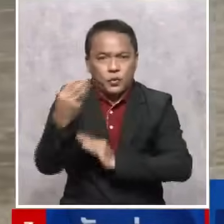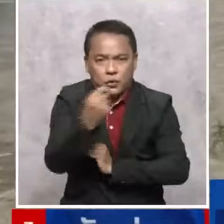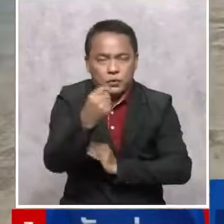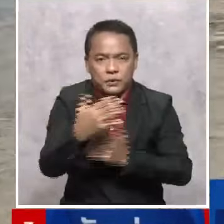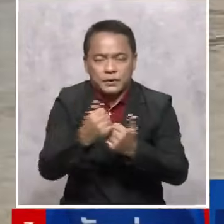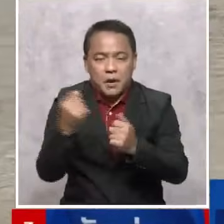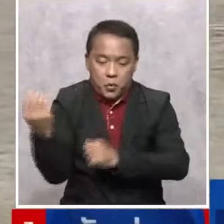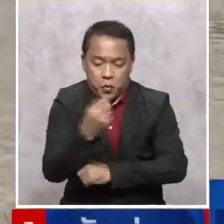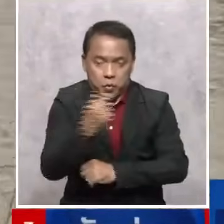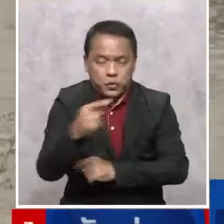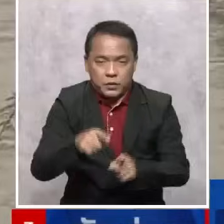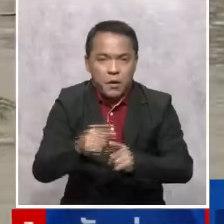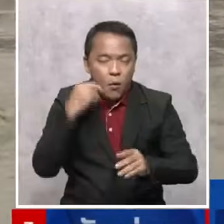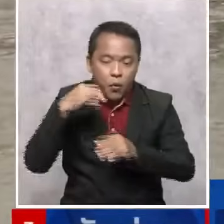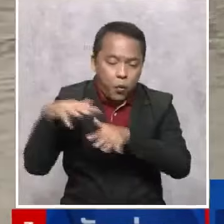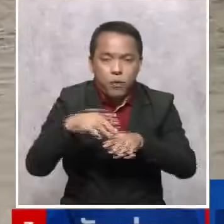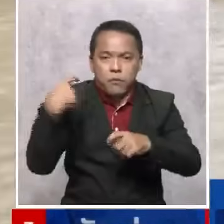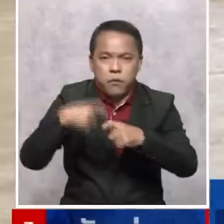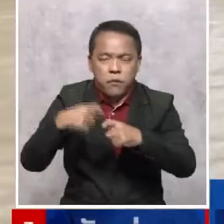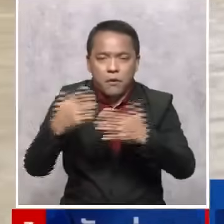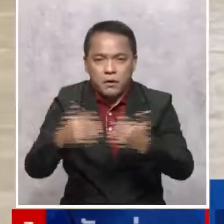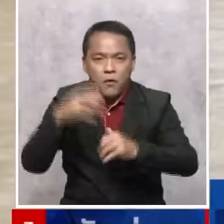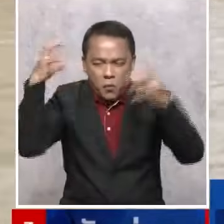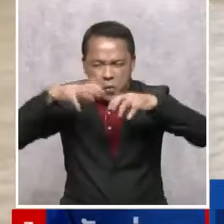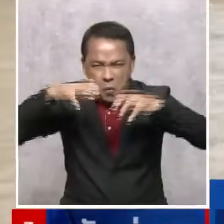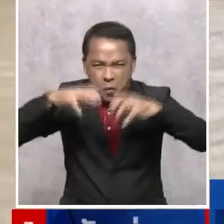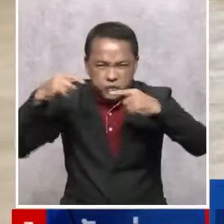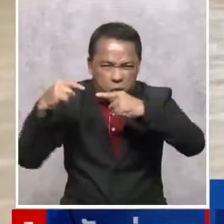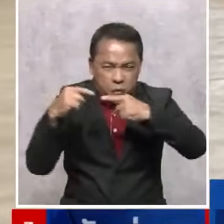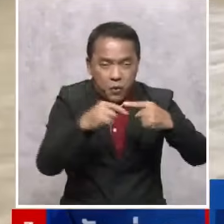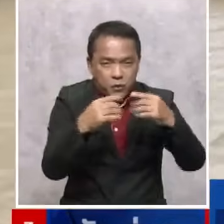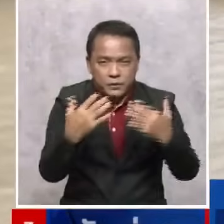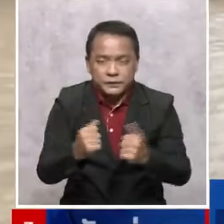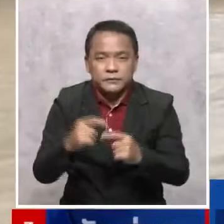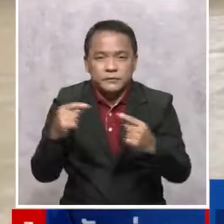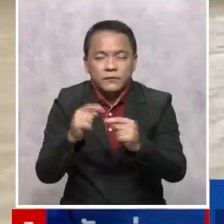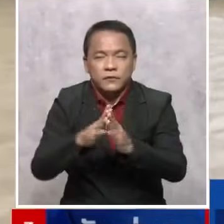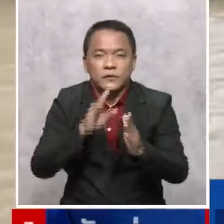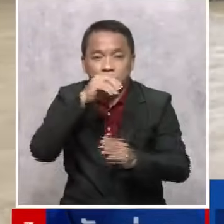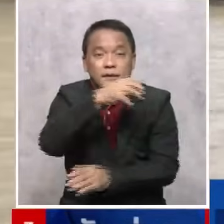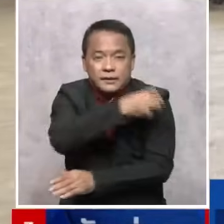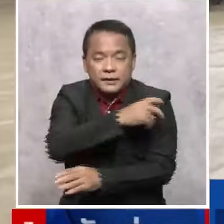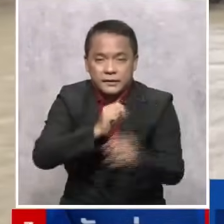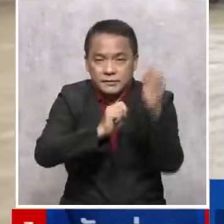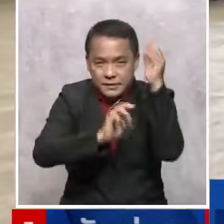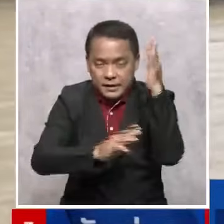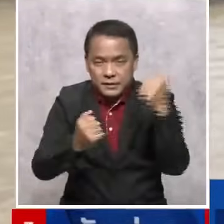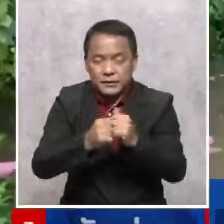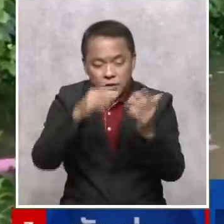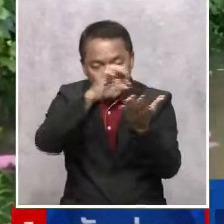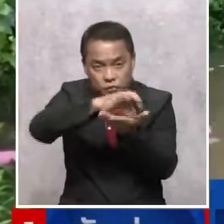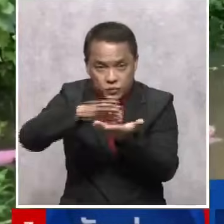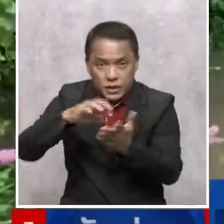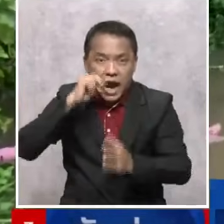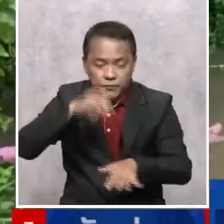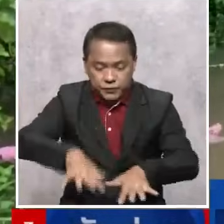นะมาแบบรวดเร็วเลยมันระบายไม่ทันน่ะค่ะแล้วฝนก็ตกลงมาซ้ำไปอีกสำหรับในเขตเทศบาลเมืองนาราธิวาสบางจุด